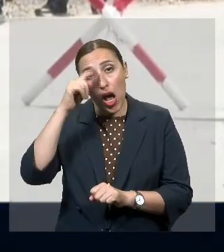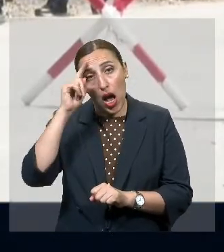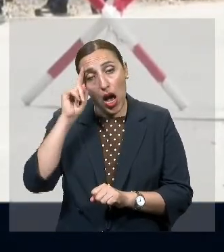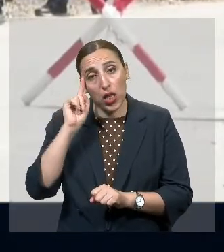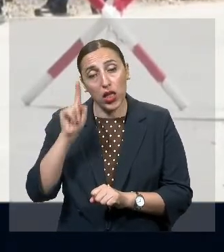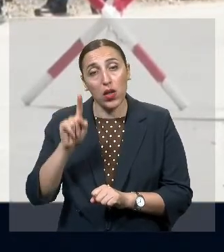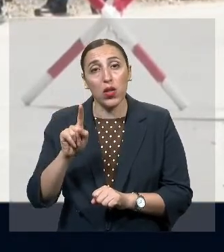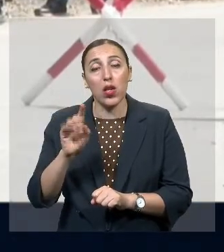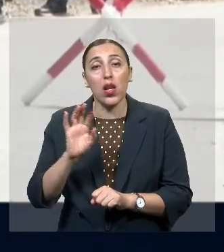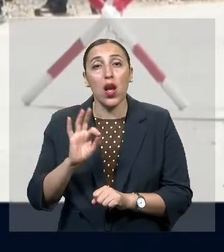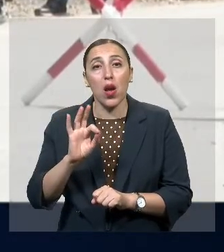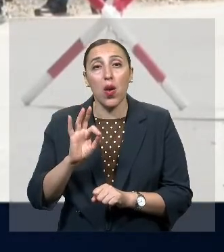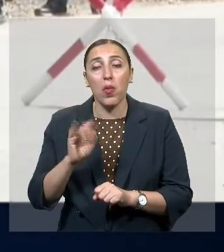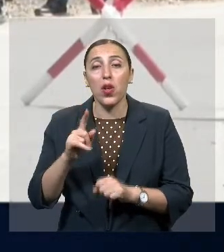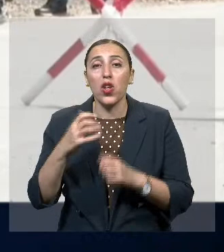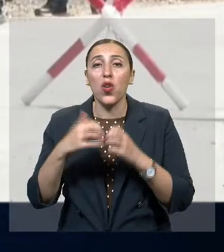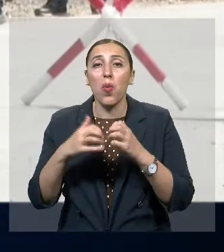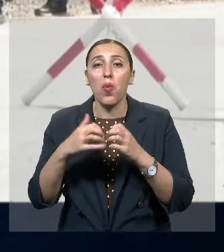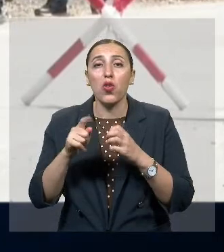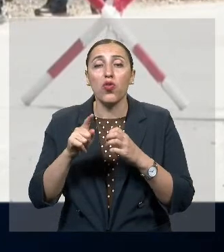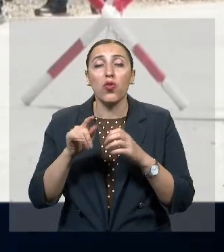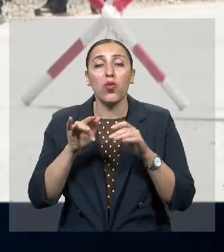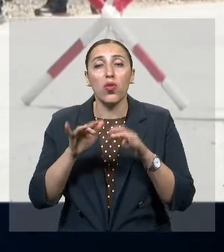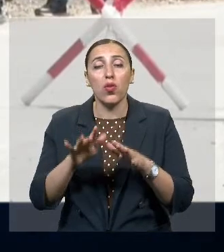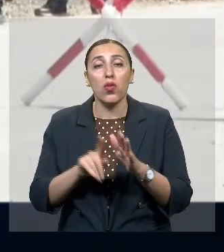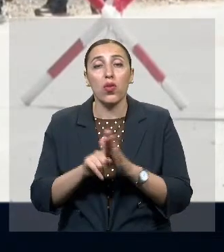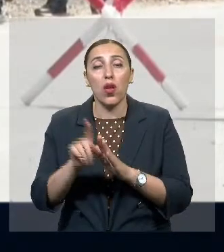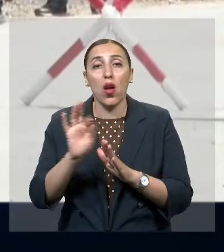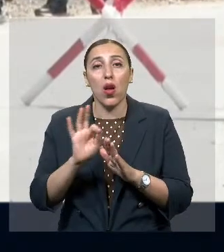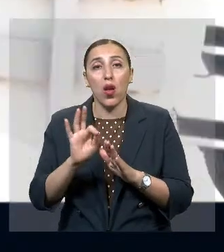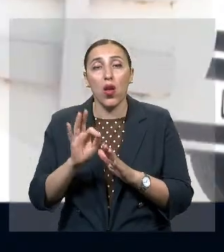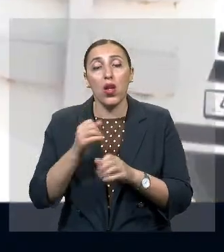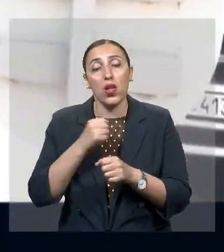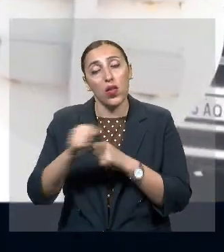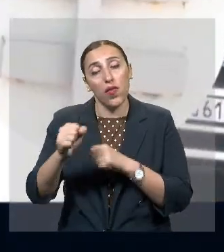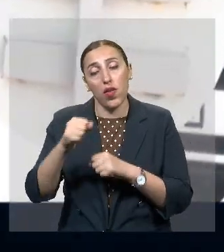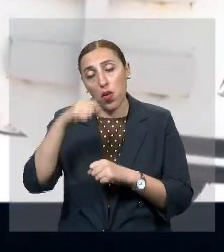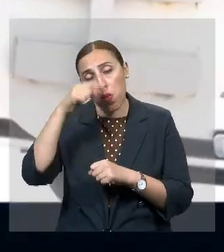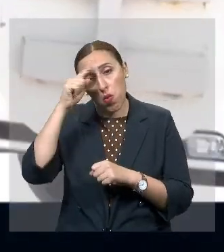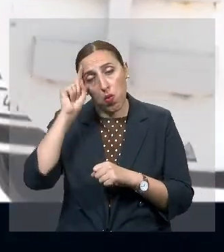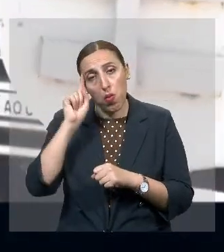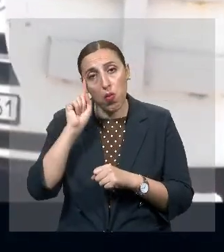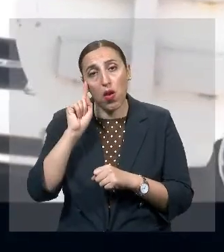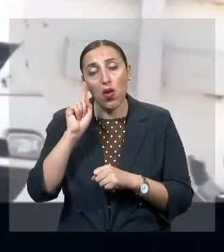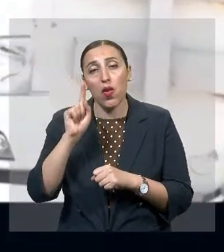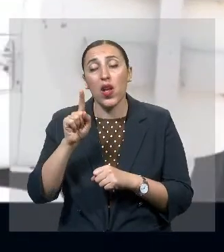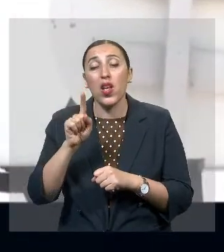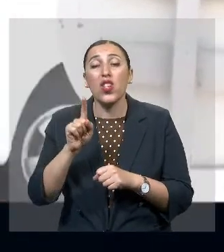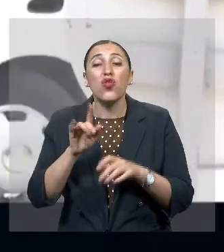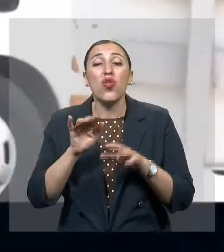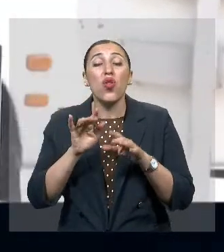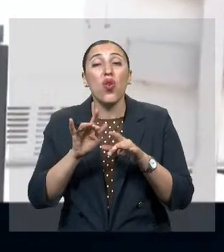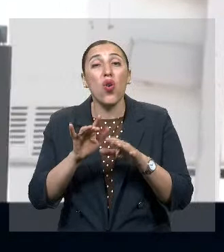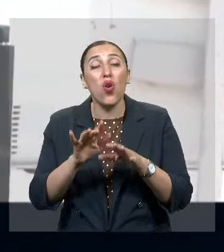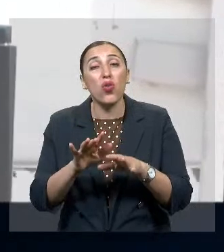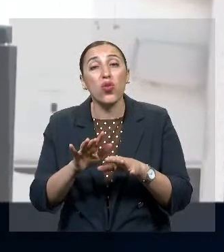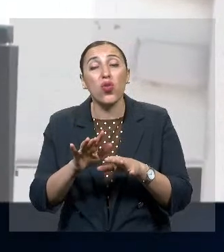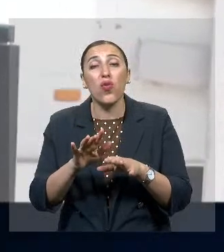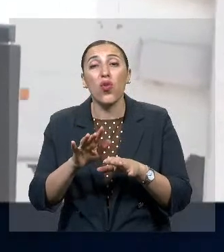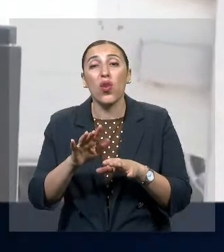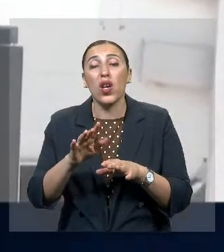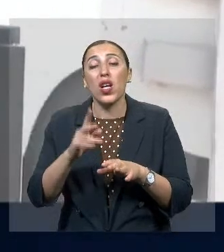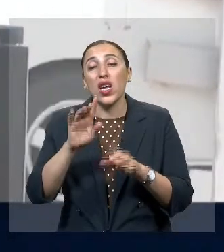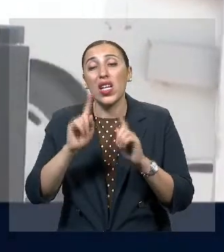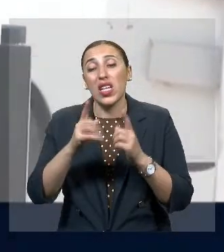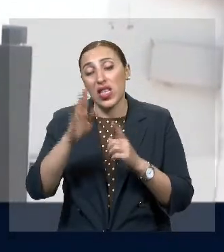Ադրբեջանի նկատմամբ միջանկյալ միջոց կիրառելու պահանջով, մասնավորապես պարտավորեցնել Բաքվին ձեռն պահանջել այնպիսի գործողություններից, որոնք ոտնձգում